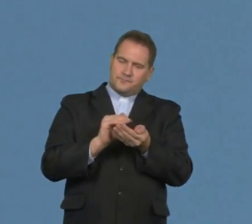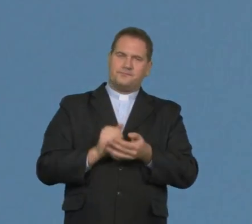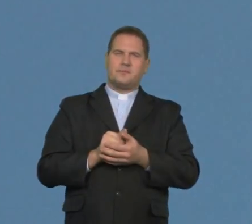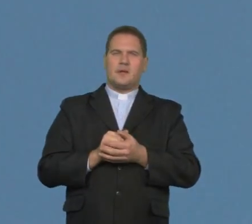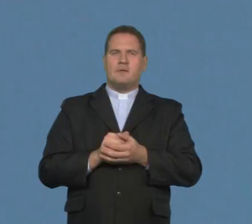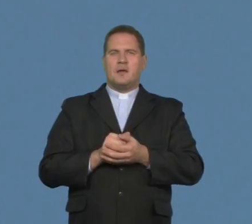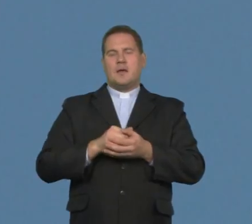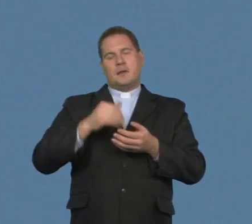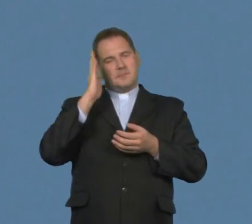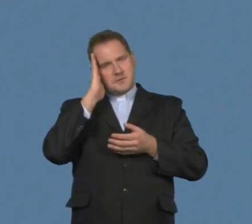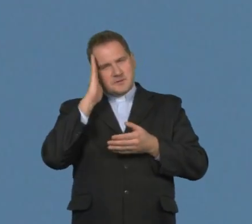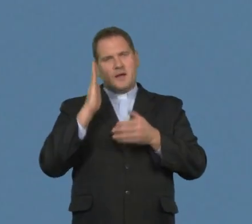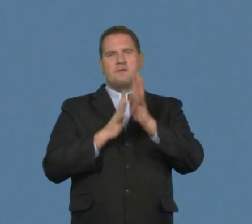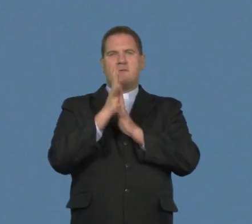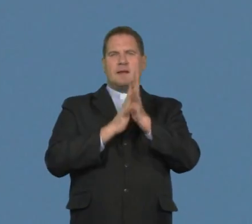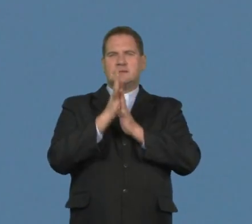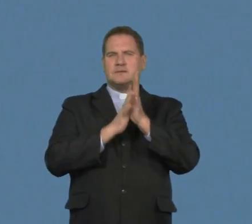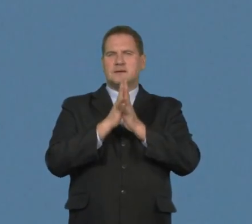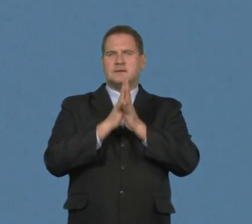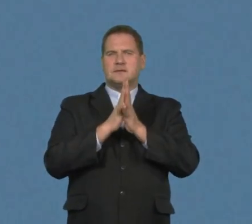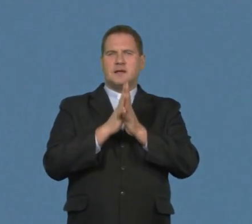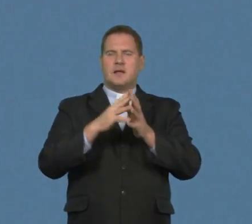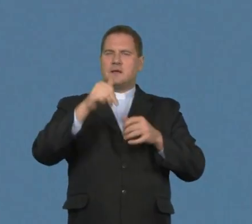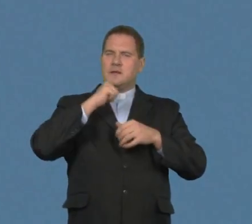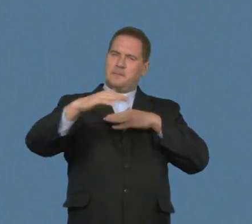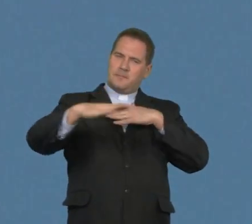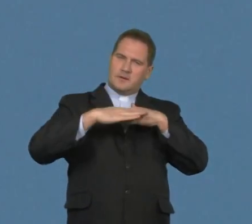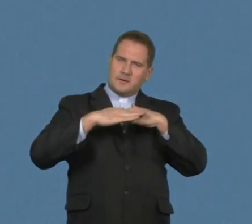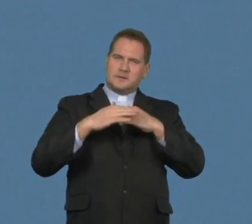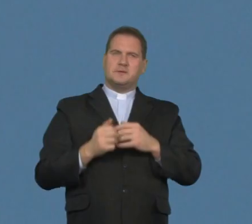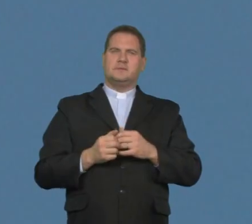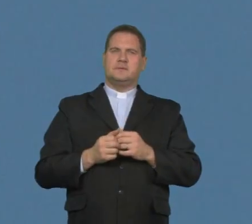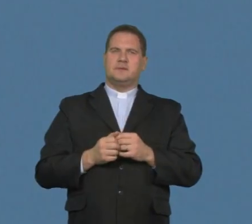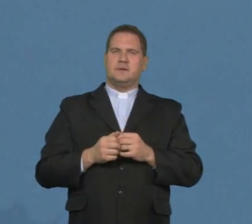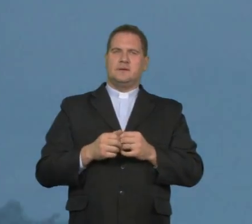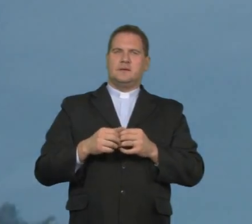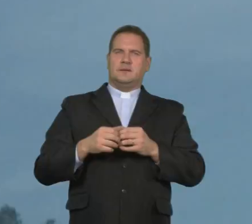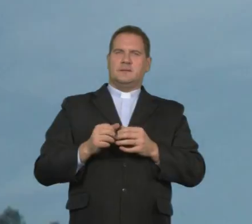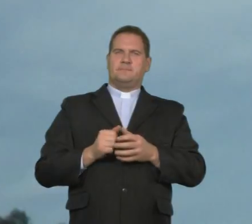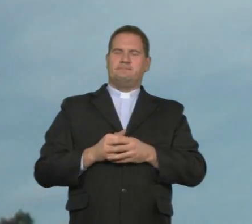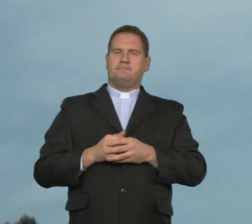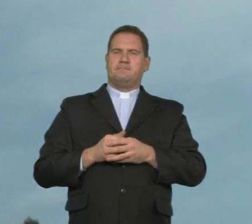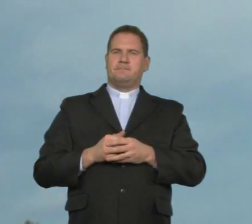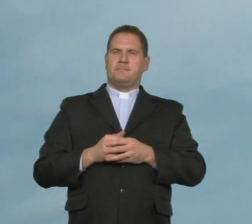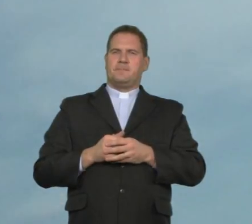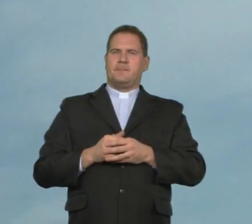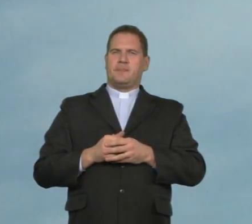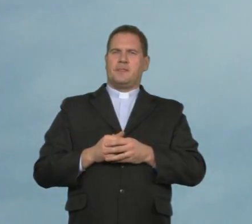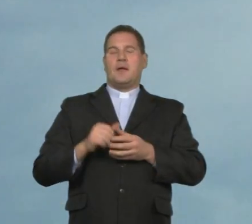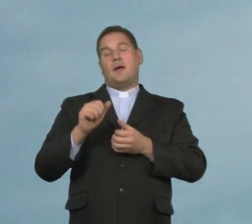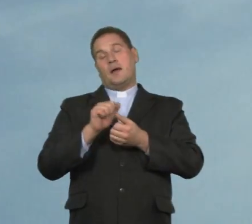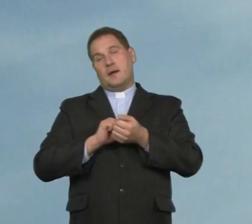W okresie lęgowym myszołów zwyczajny znajduje siedlisko w lasach, z licznymi polami,